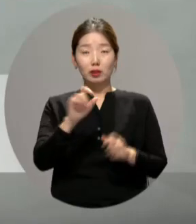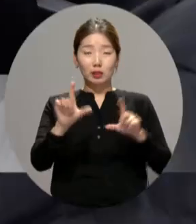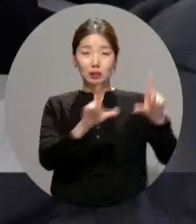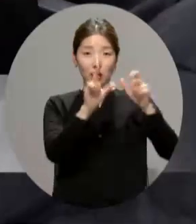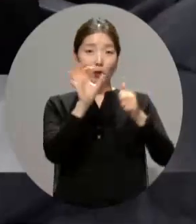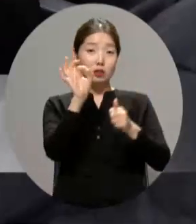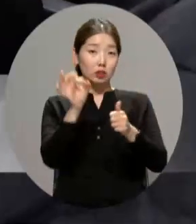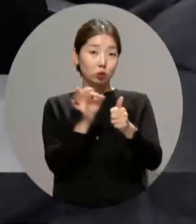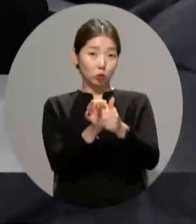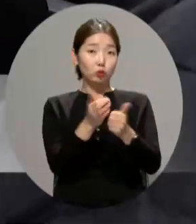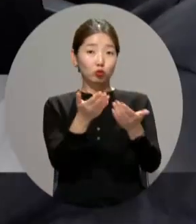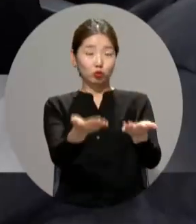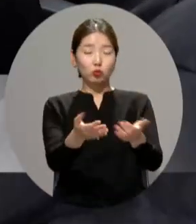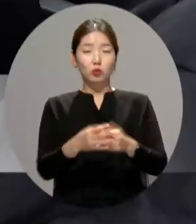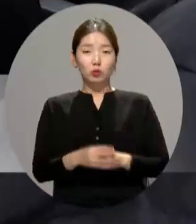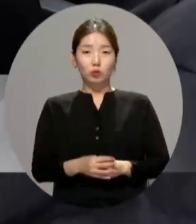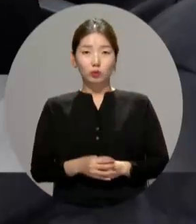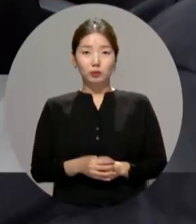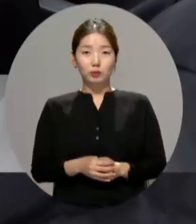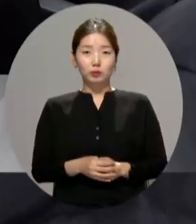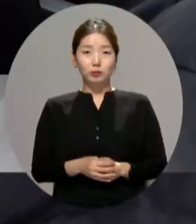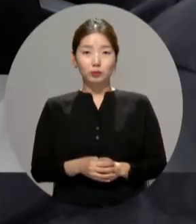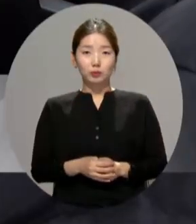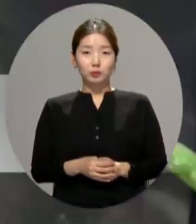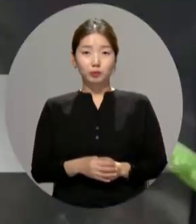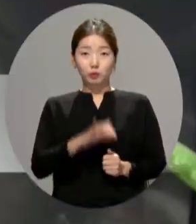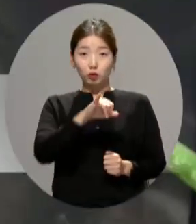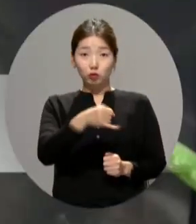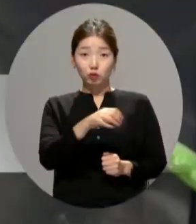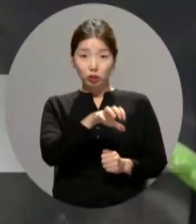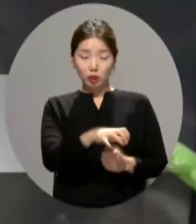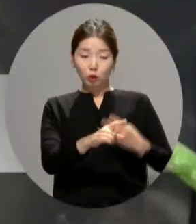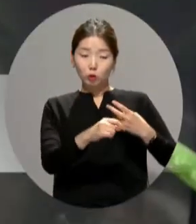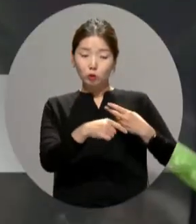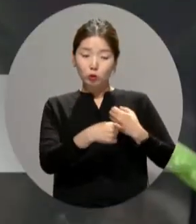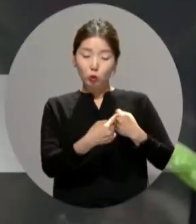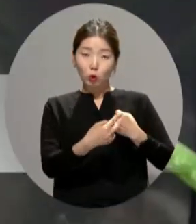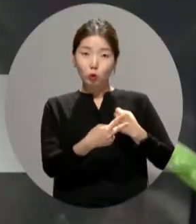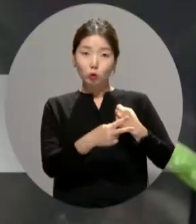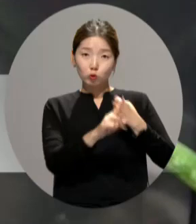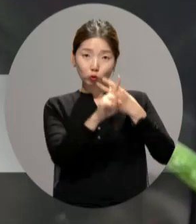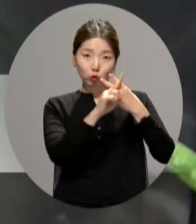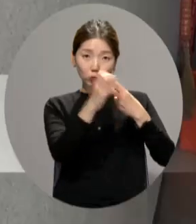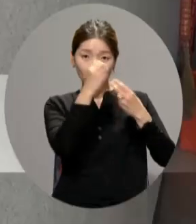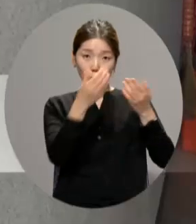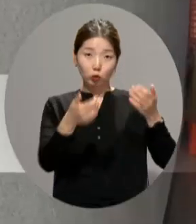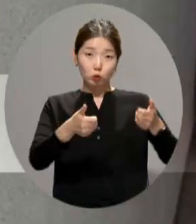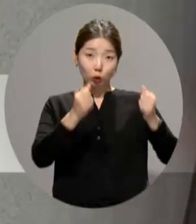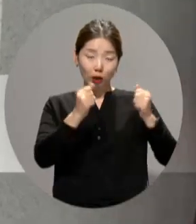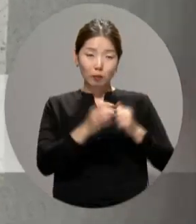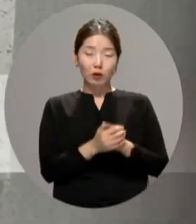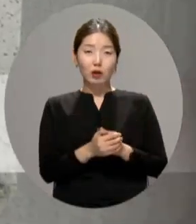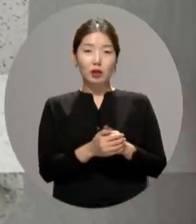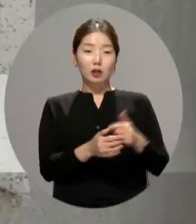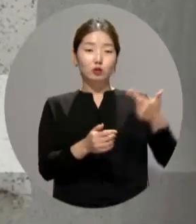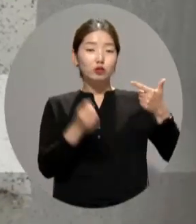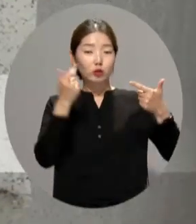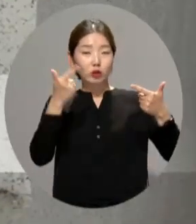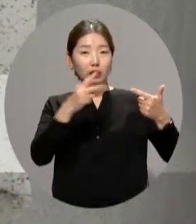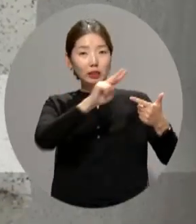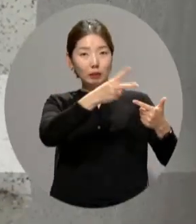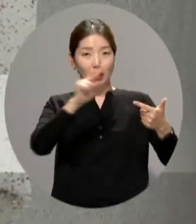생활지원금을 지급한다고 밝혔습니다 순창에서 초중고교를 졸업한 대학생은 학기마다